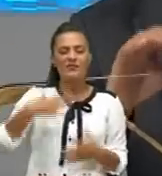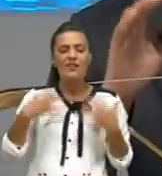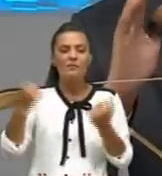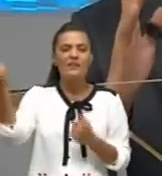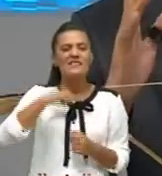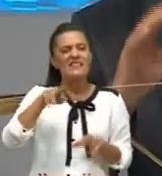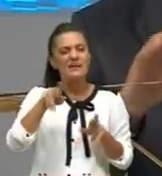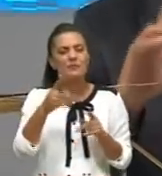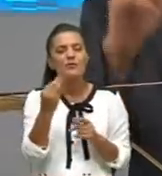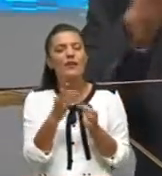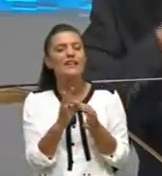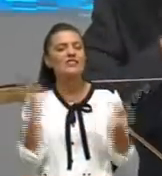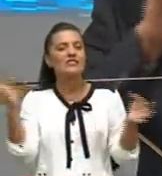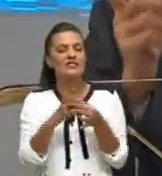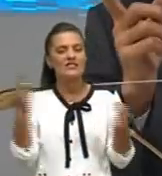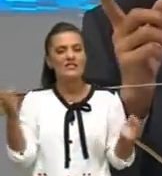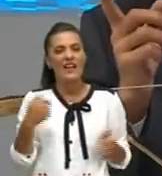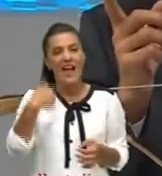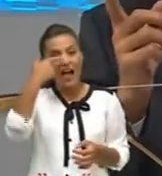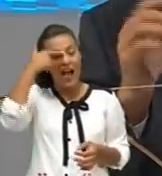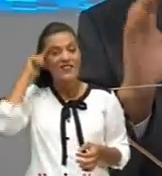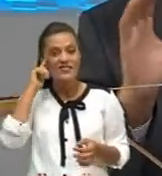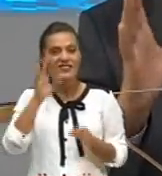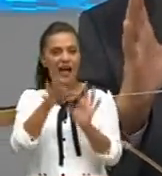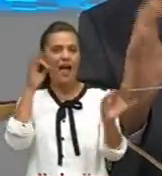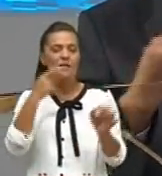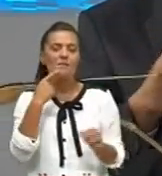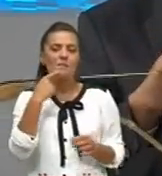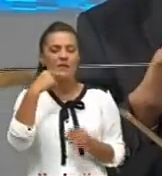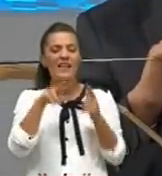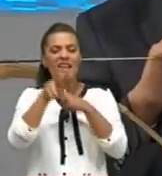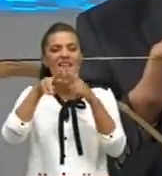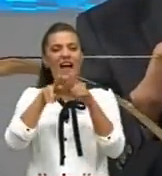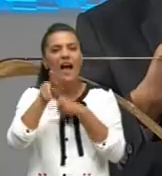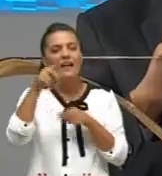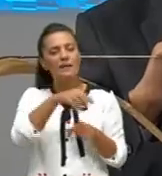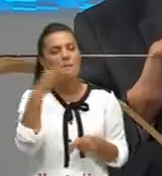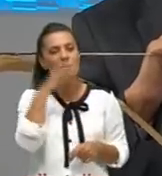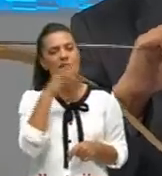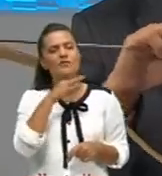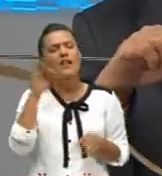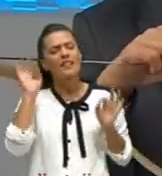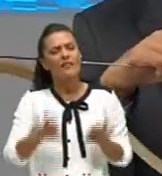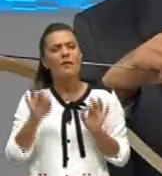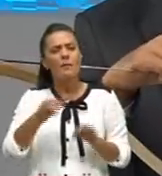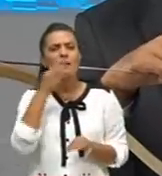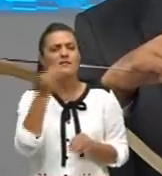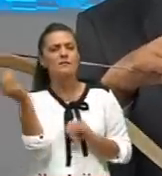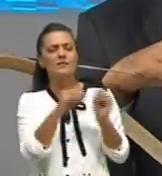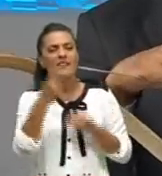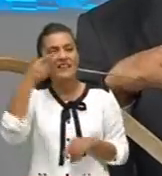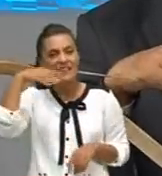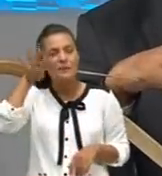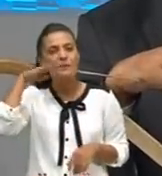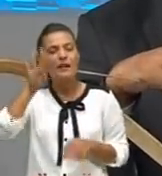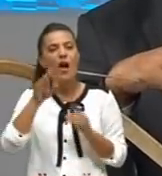Harika. Öyle çok incedir. Kaşlarda yaya benzetilmiştir. Kaşlarda yaya benzetilmiştir. Sürekli doğru, bu benzetme yapılmıştır. Doğru. Çok iyi bir benzetmedir. Kirpikte oktur